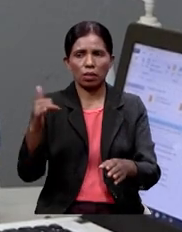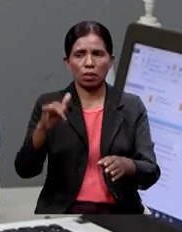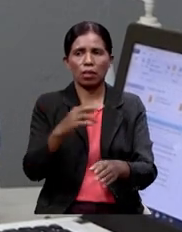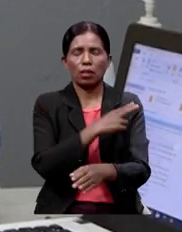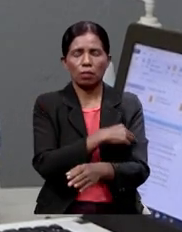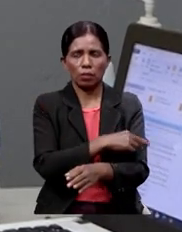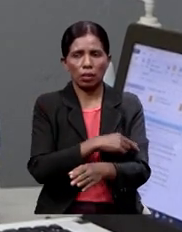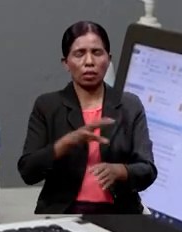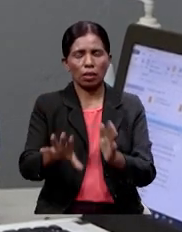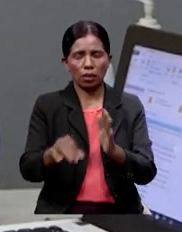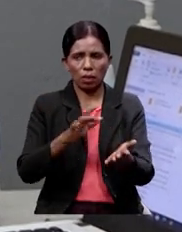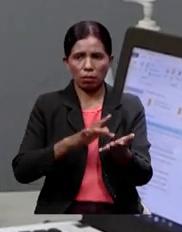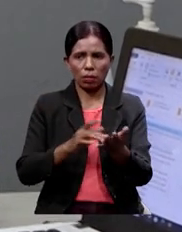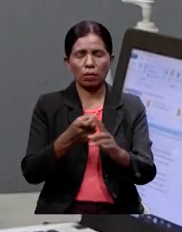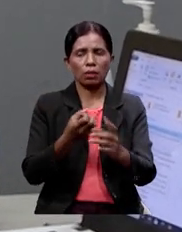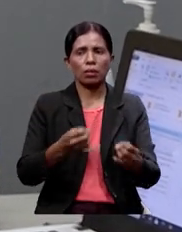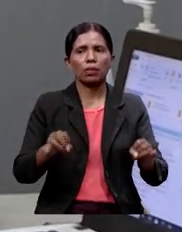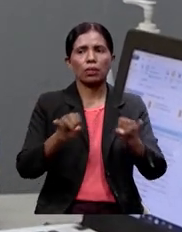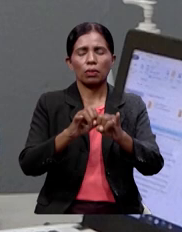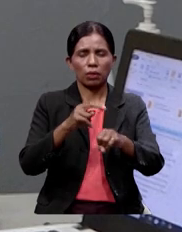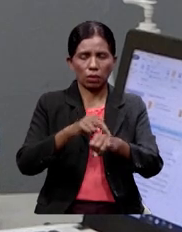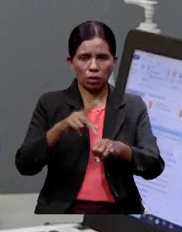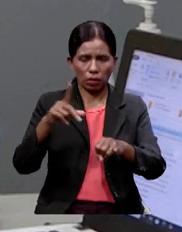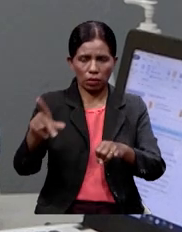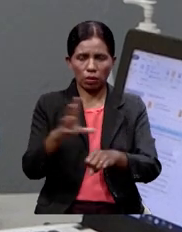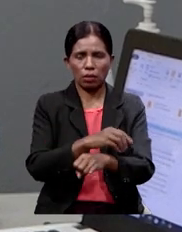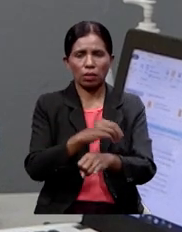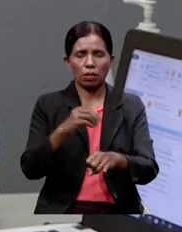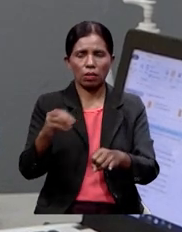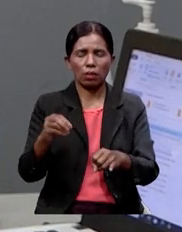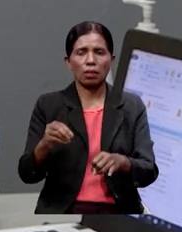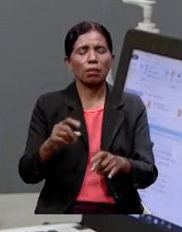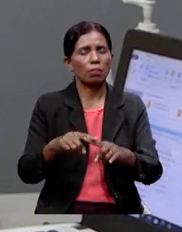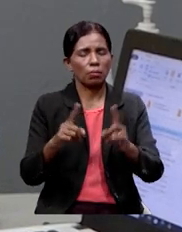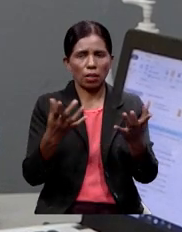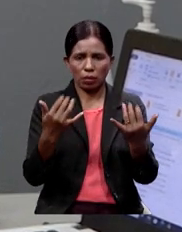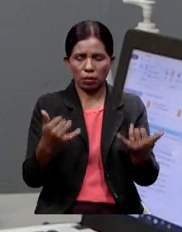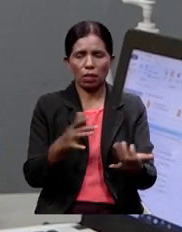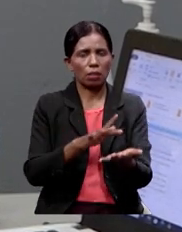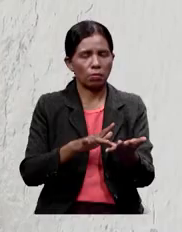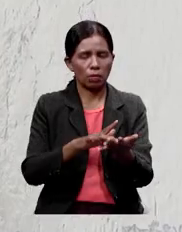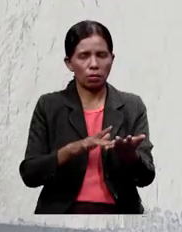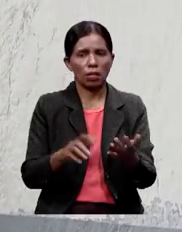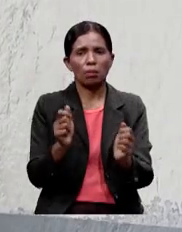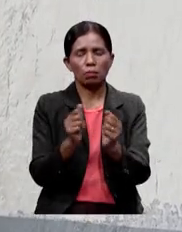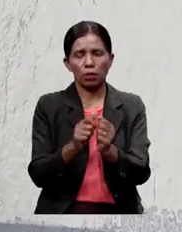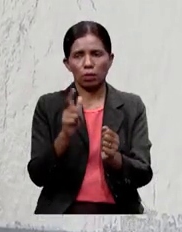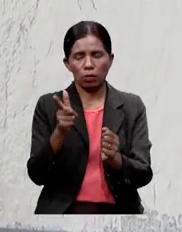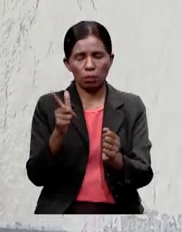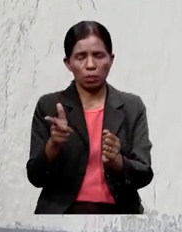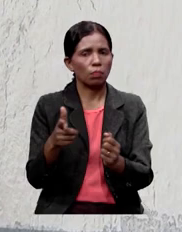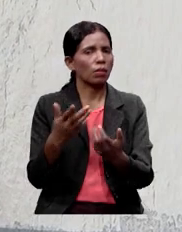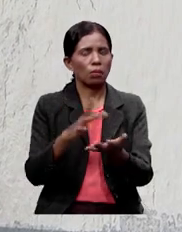klinika refere hetang ai moruk hosi Instituto Nacional Farmasi no produto mediku, mai beda daune ai moruk item ronulu maka stok la